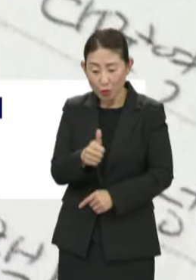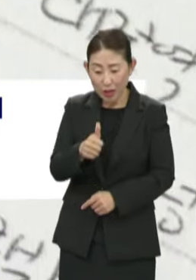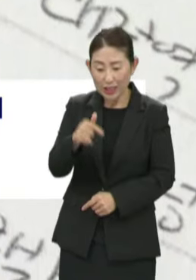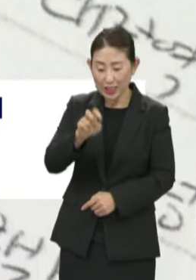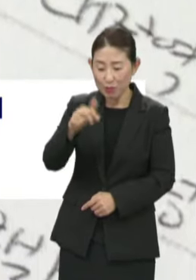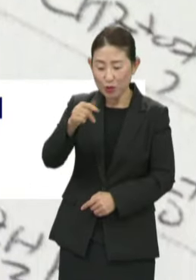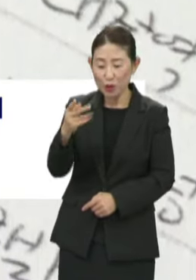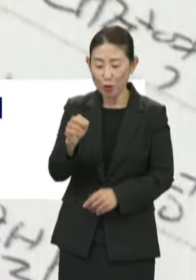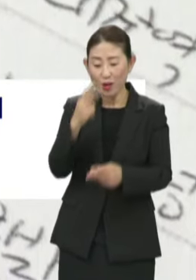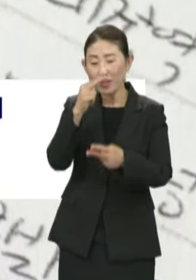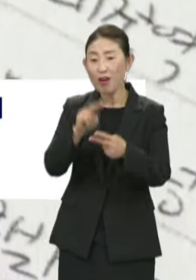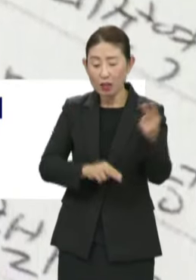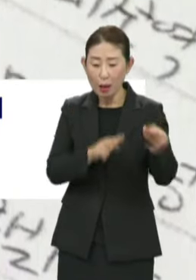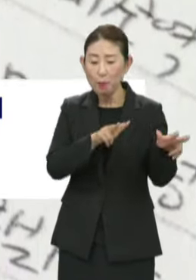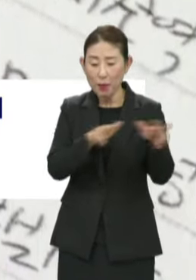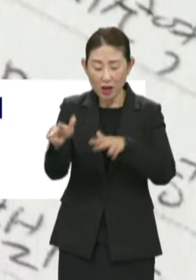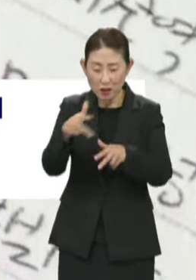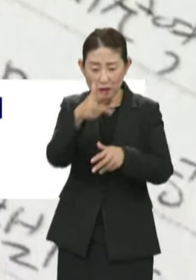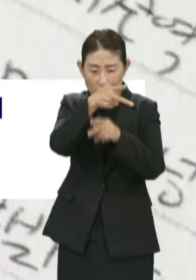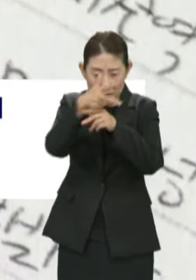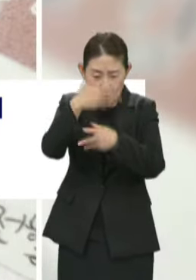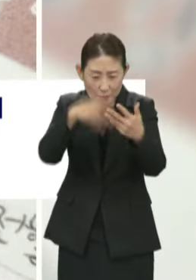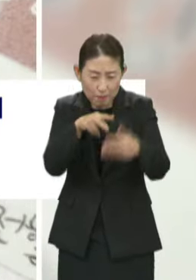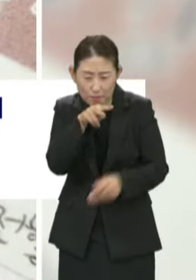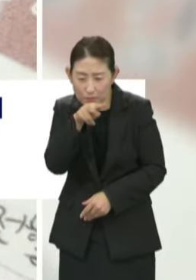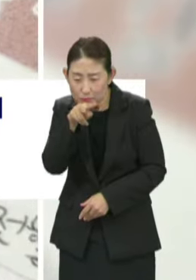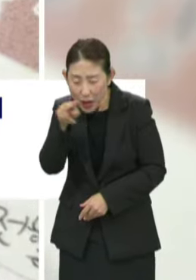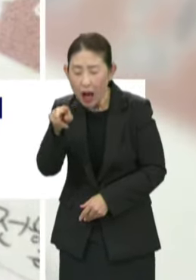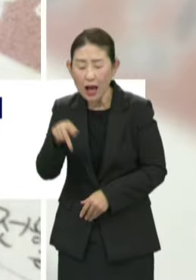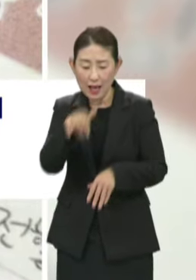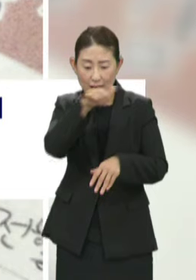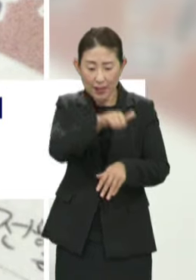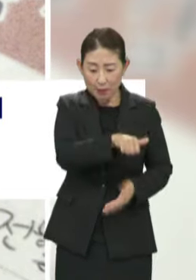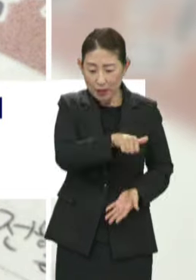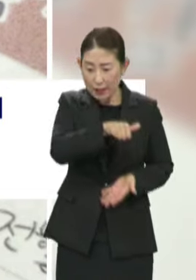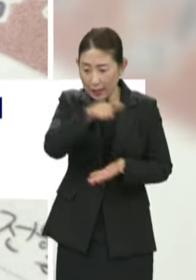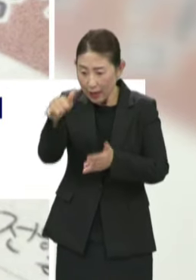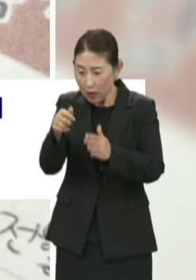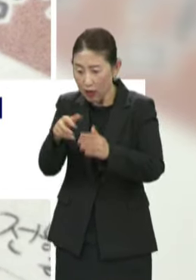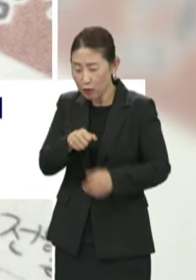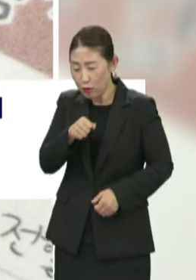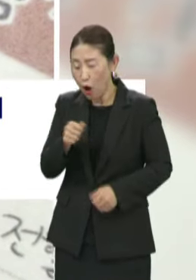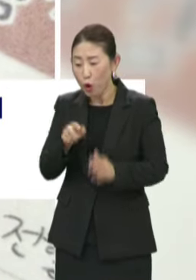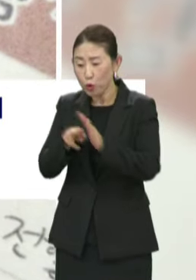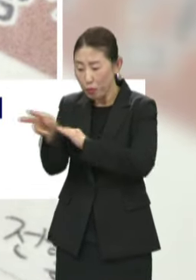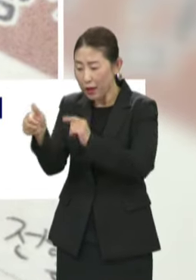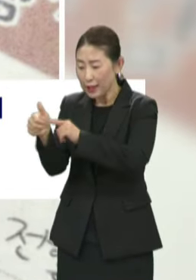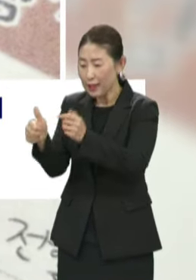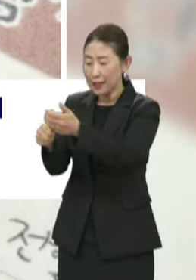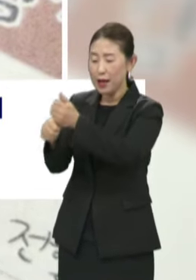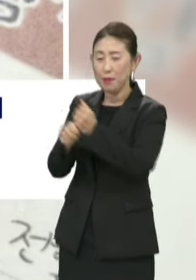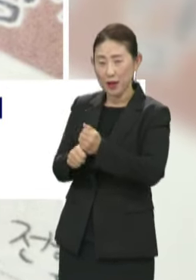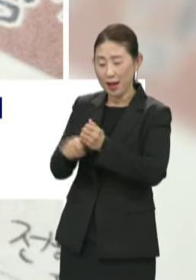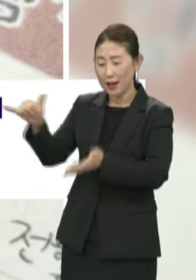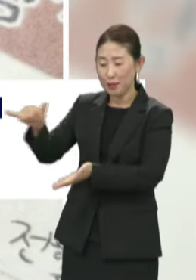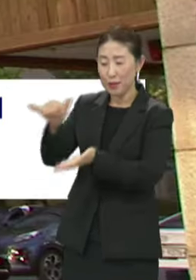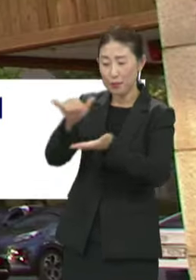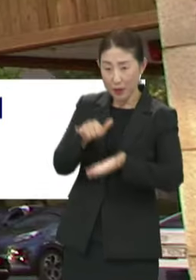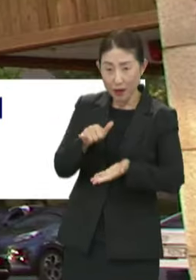김지용 형사는 곧바로 CCTV 분석 등을 통해 가방을 훔쳐 달아나는 20대를 검거한 뒤 가방도